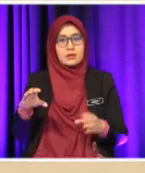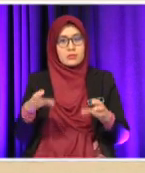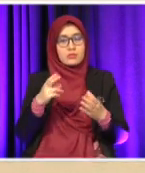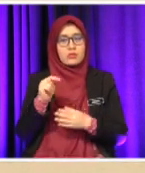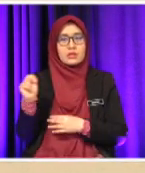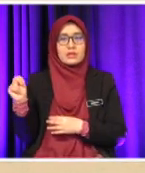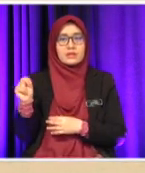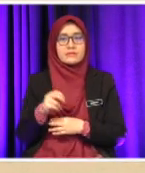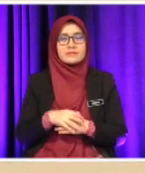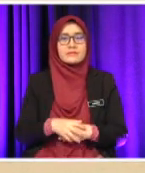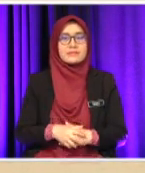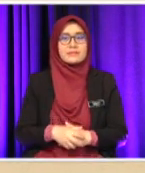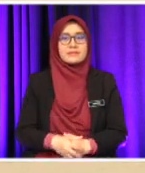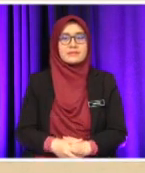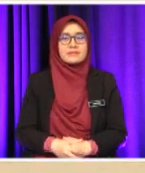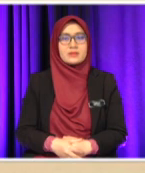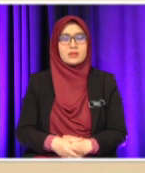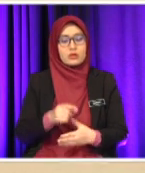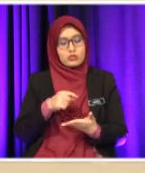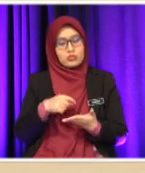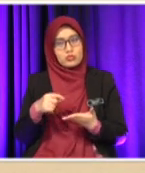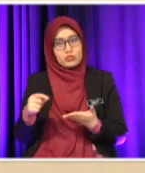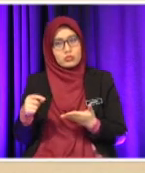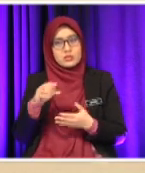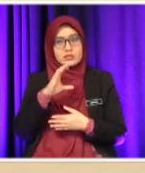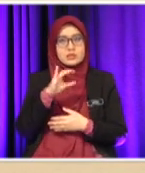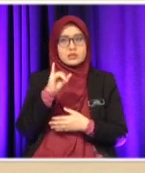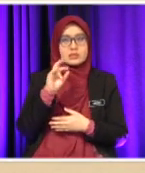ciri-ciri bahan oke